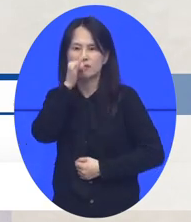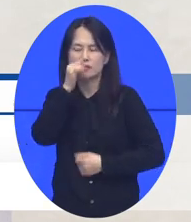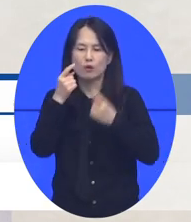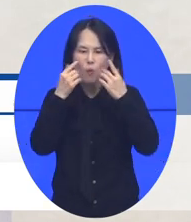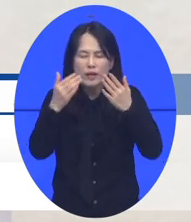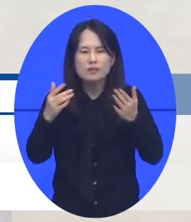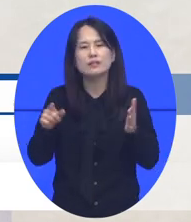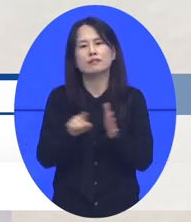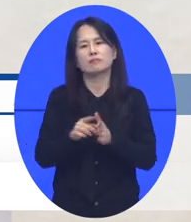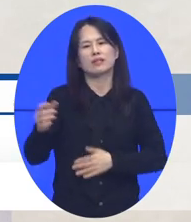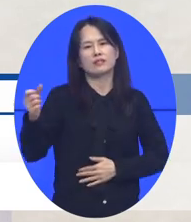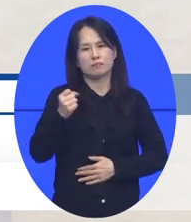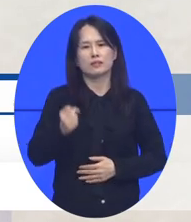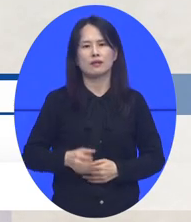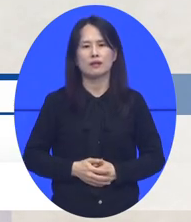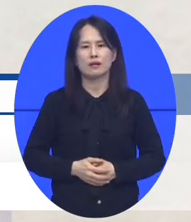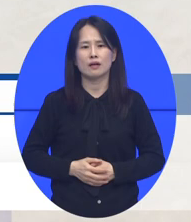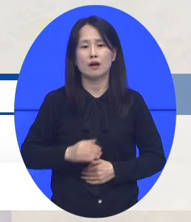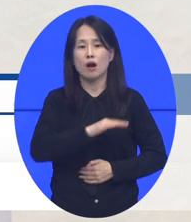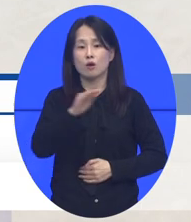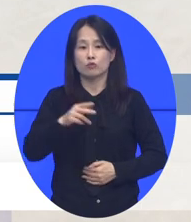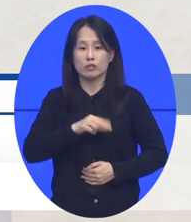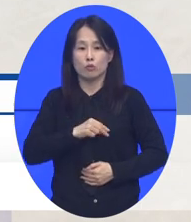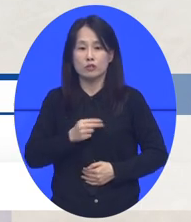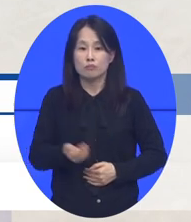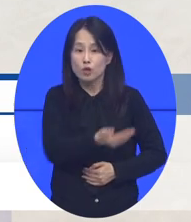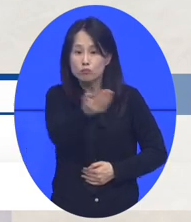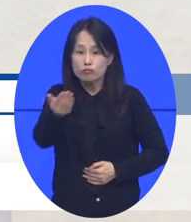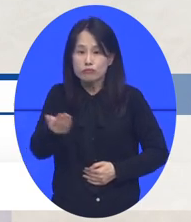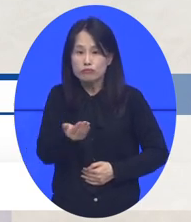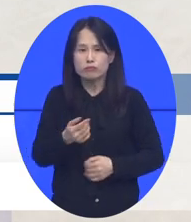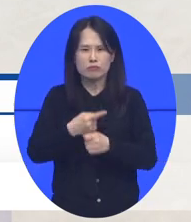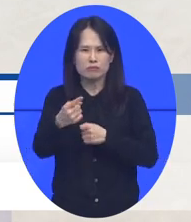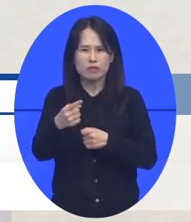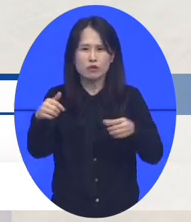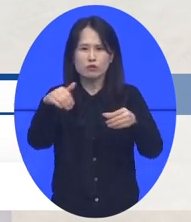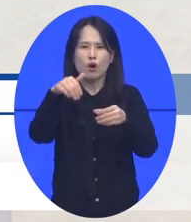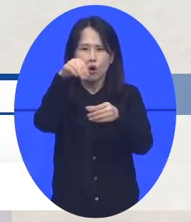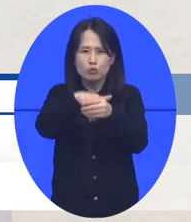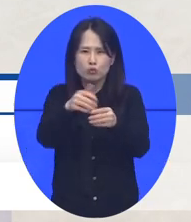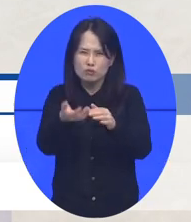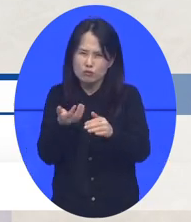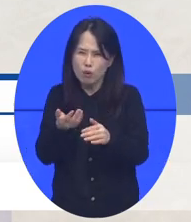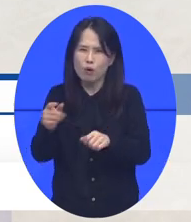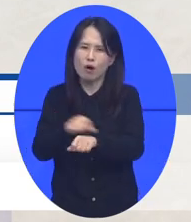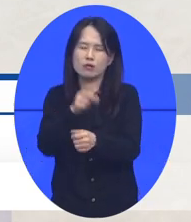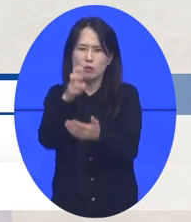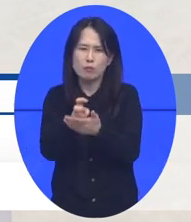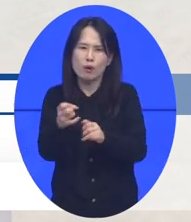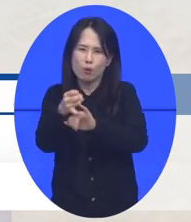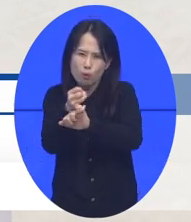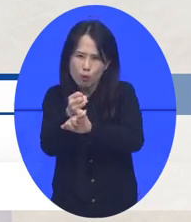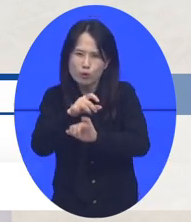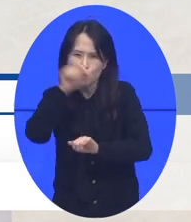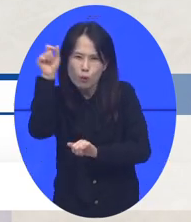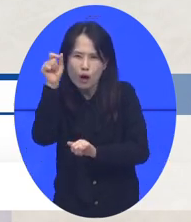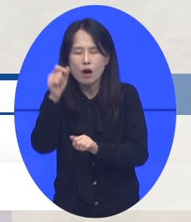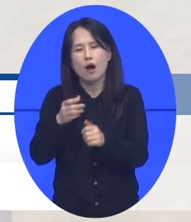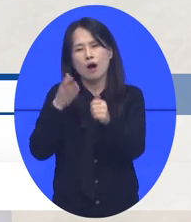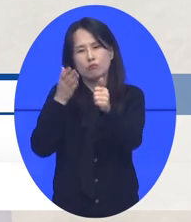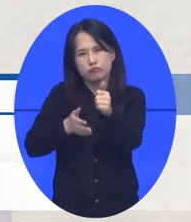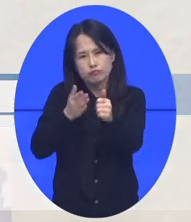원동력이라고 하는 확신을 갖게 됐습니다. 우리 의원님들께서 내년 총선 전에 이 특별법 좀꽉 통과시키십사는 부탁